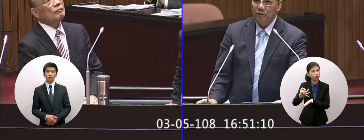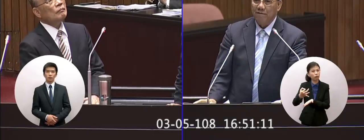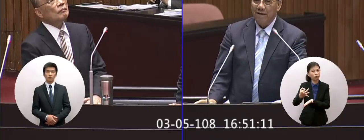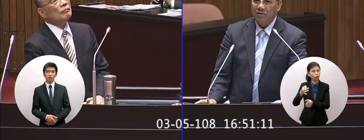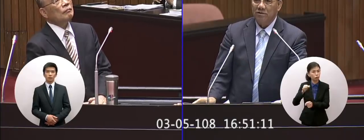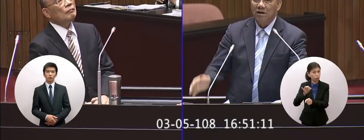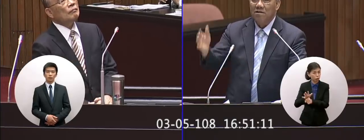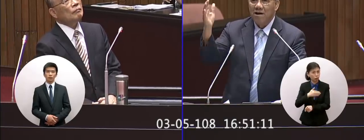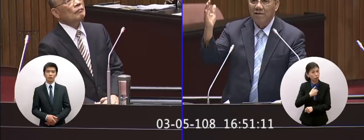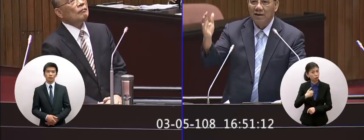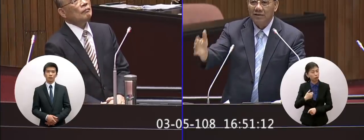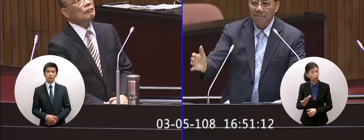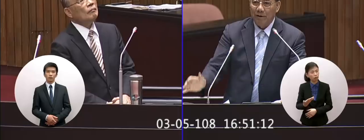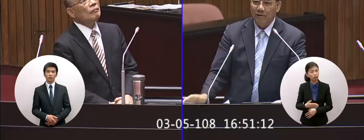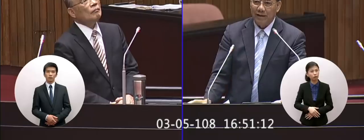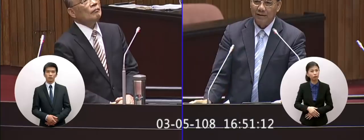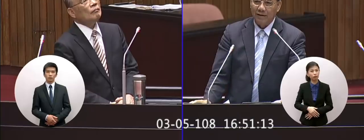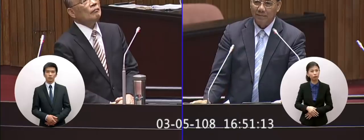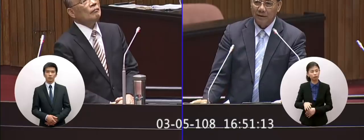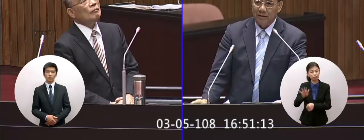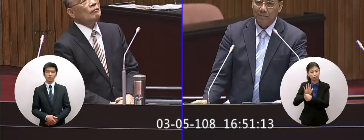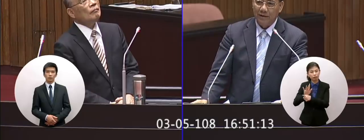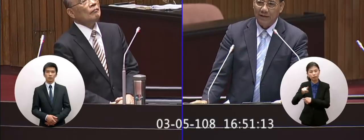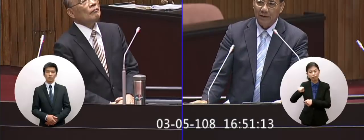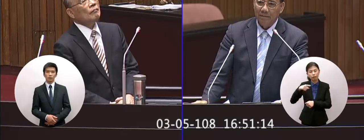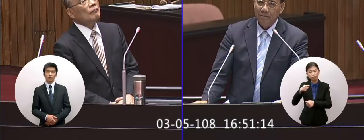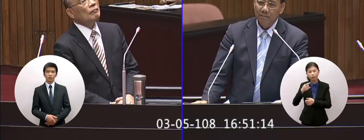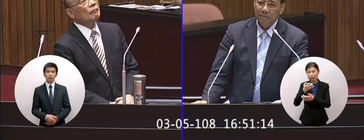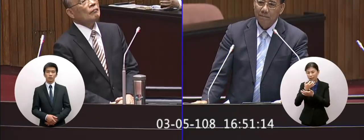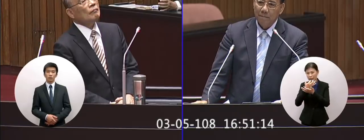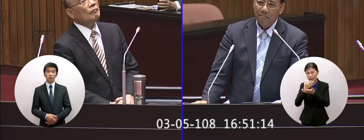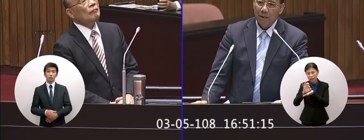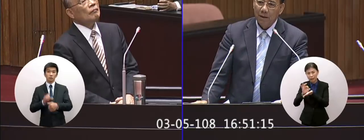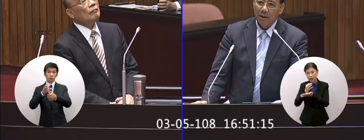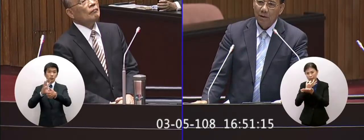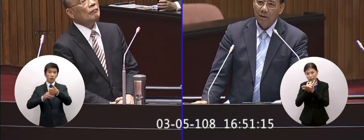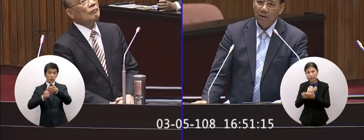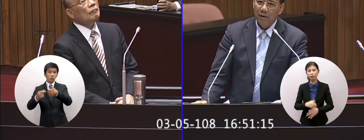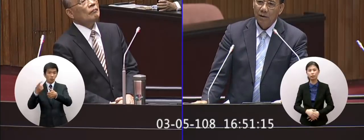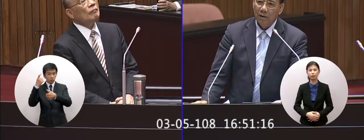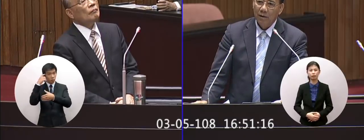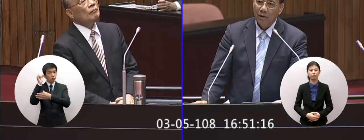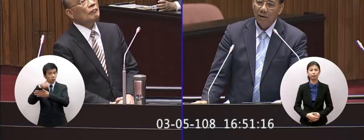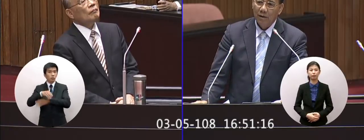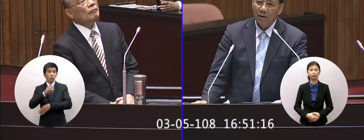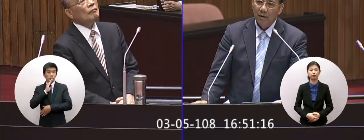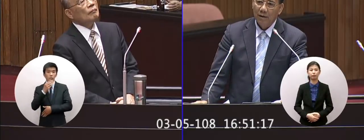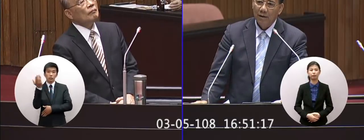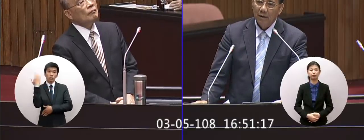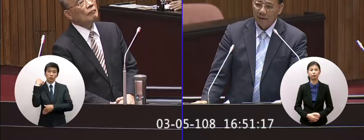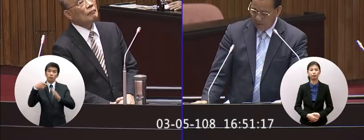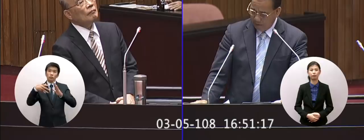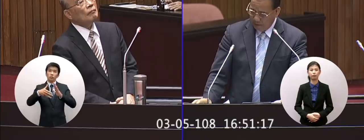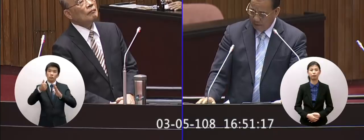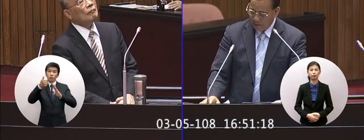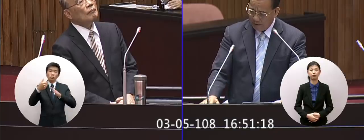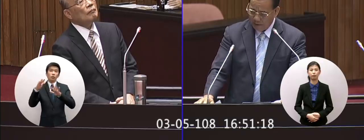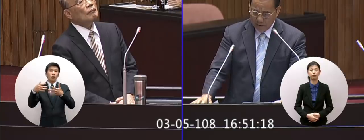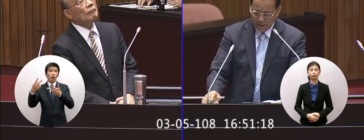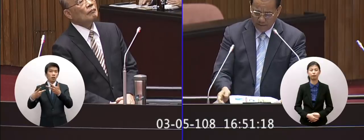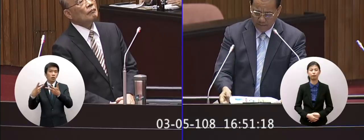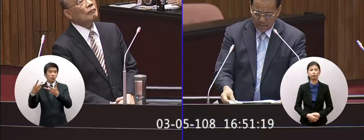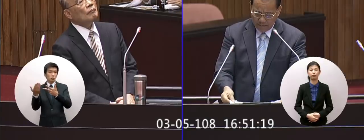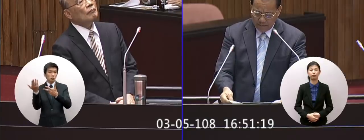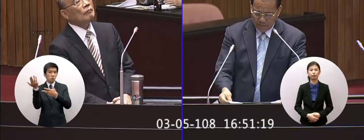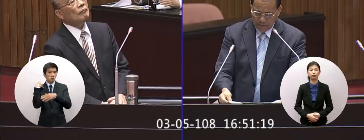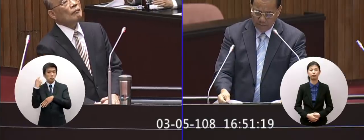们用补助的方式，让它的成本能够降低，可不可以？ 跟委员报告完全同意。其实院长在2个礼拜前，为